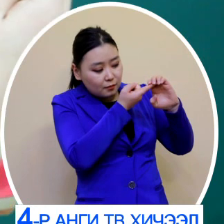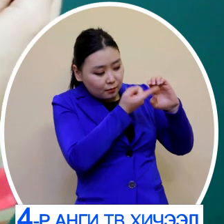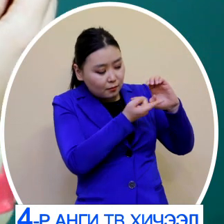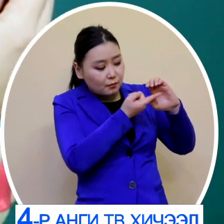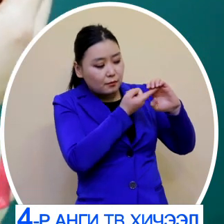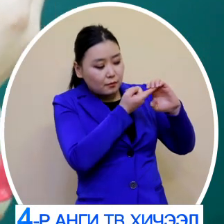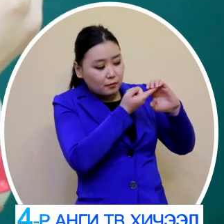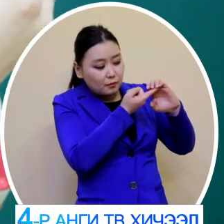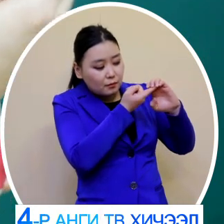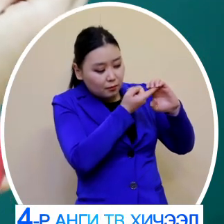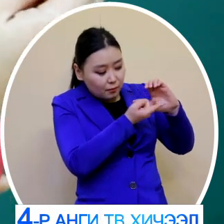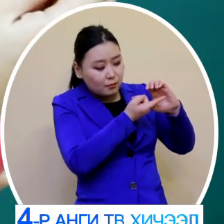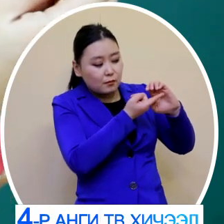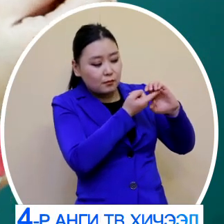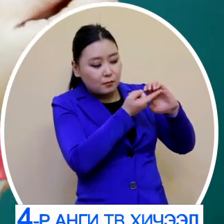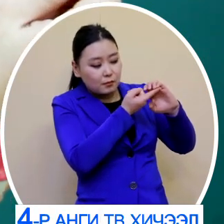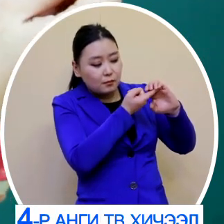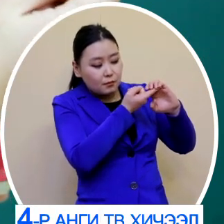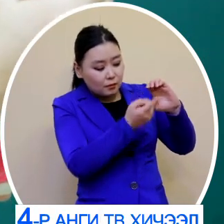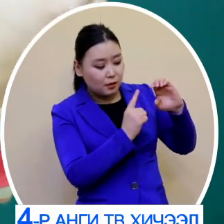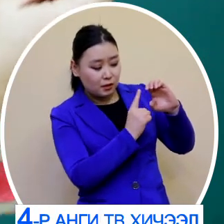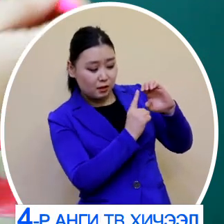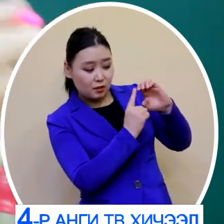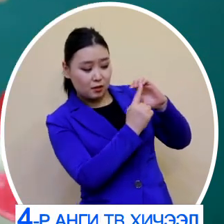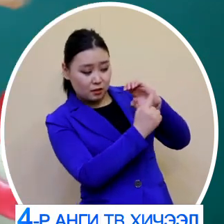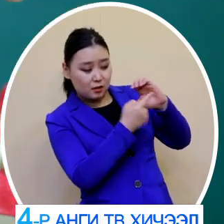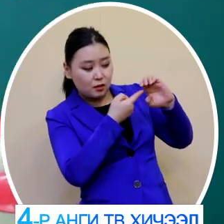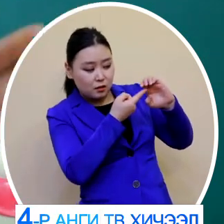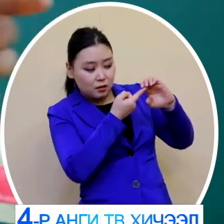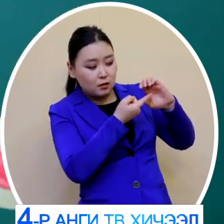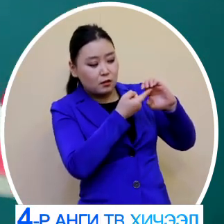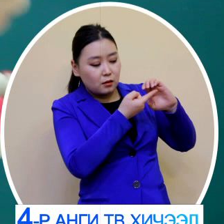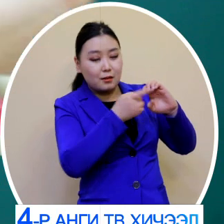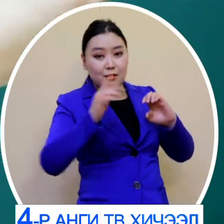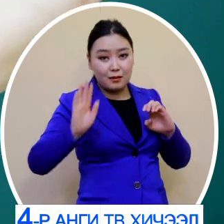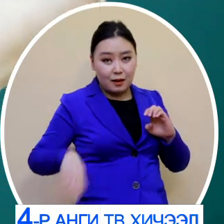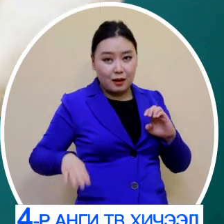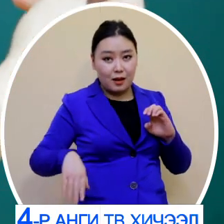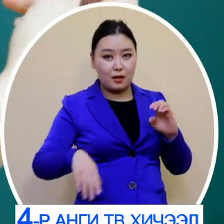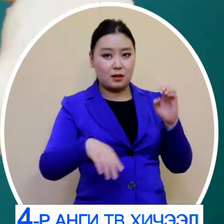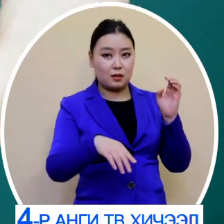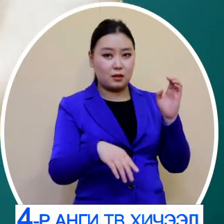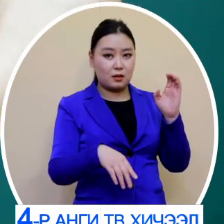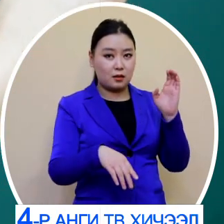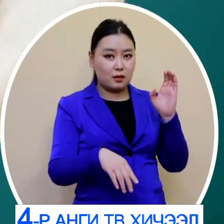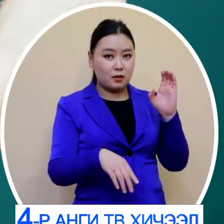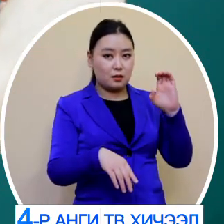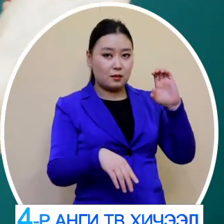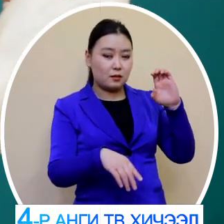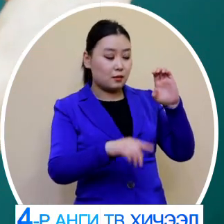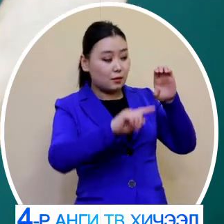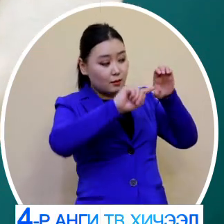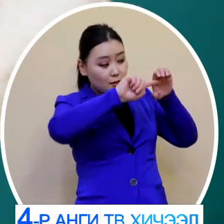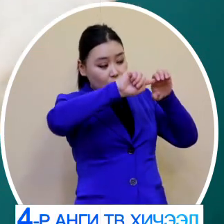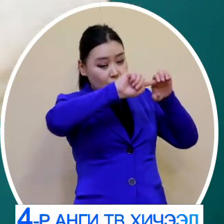шүрдэх хөдөлгөөнөөр угаана. Ингээд нэг талаас нөгөө тал руу нь хөөж угаасны дараа, за, энэ шүдний дотор талын гадаргуунд